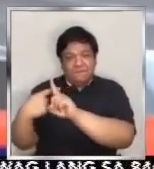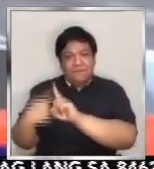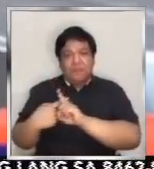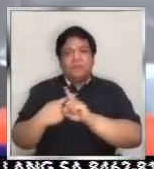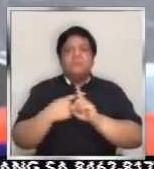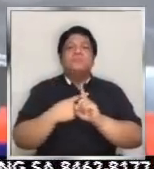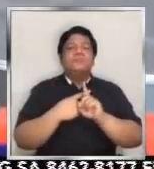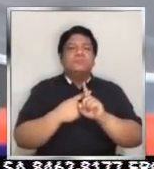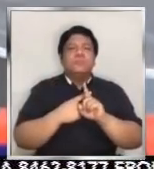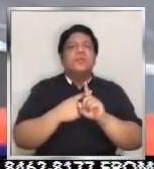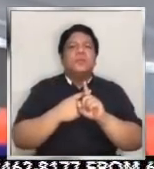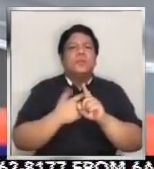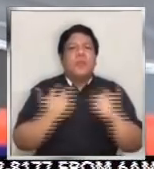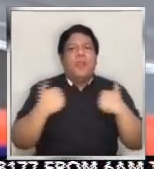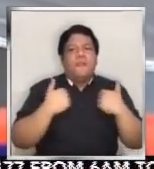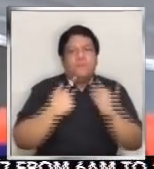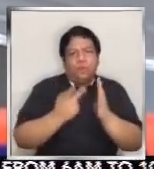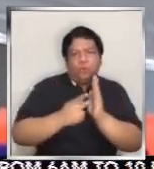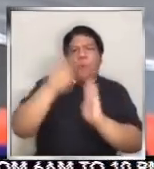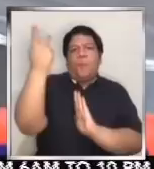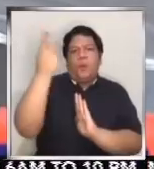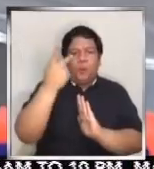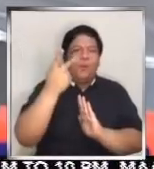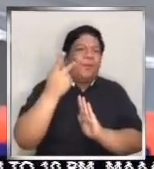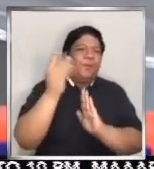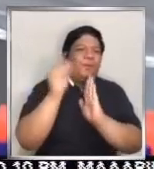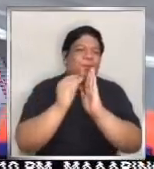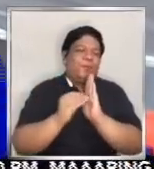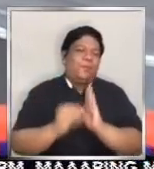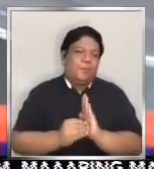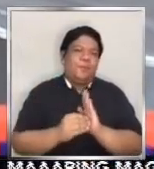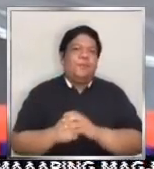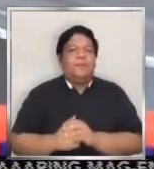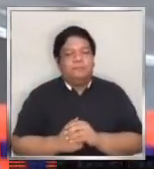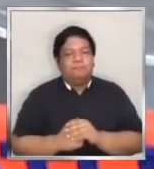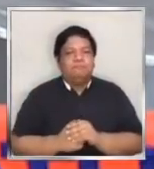duplication o nadoble. Lay Alves, Nakatutok, 24 Oras.